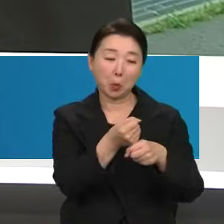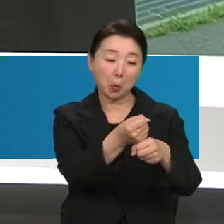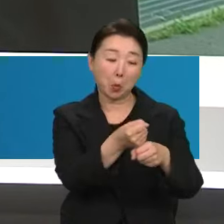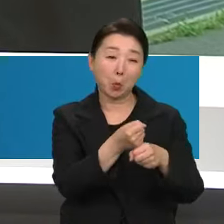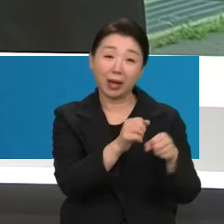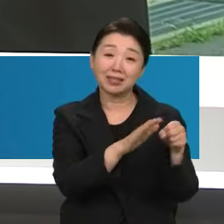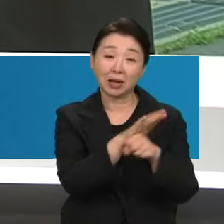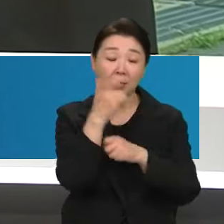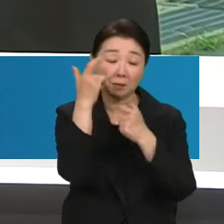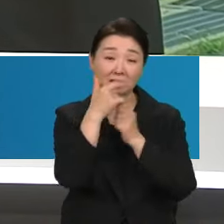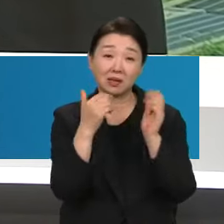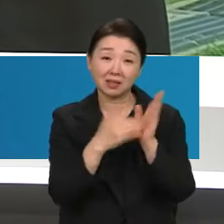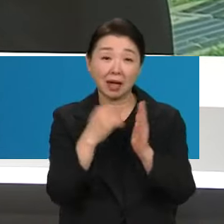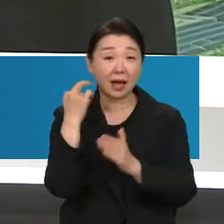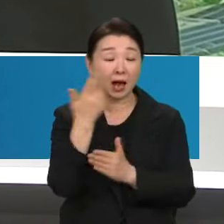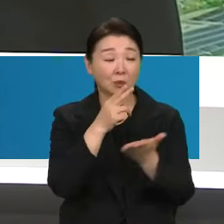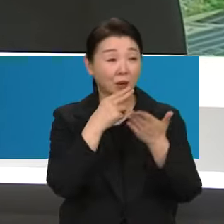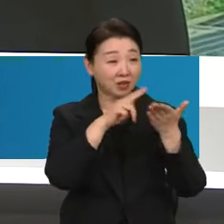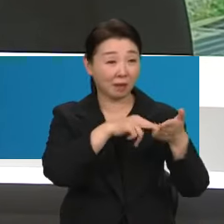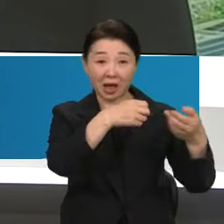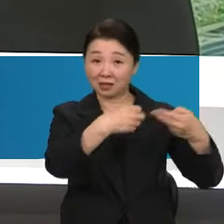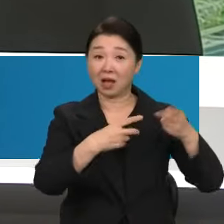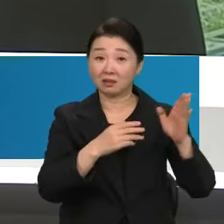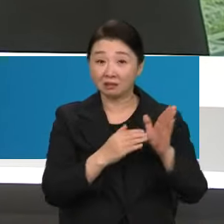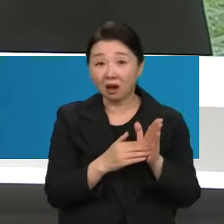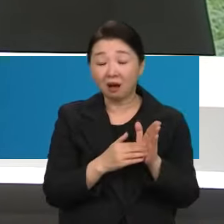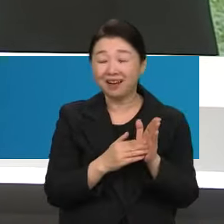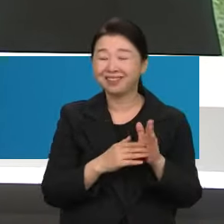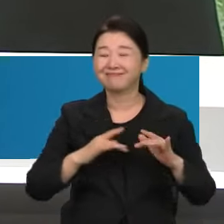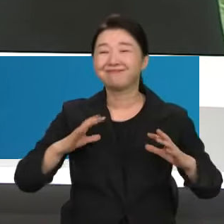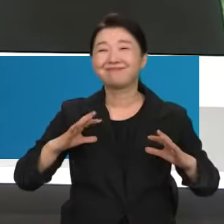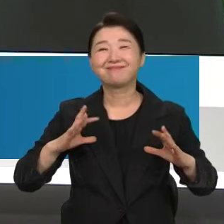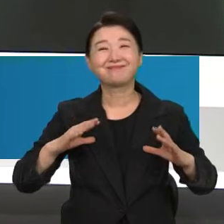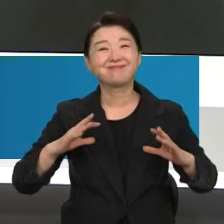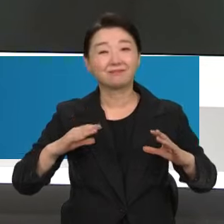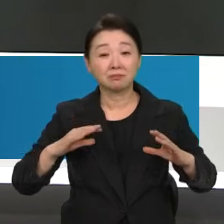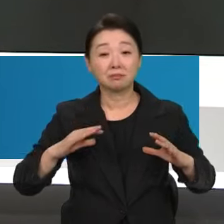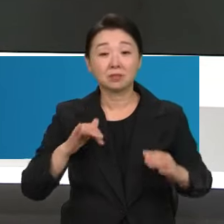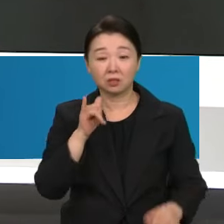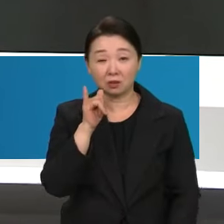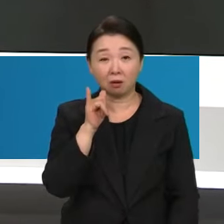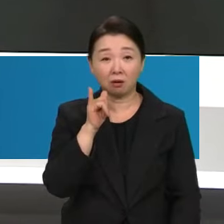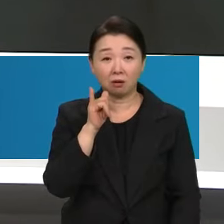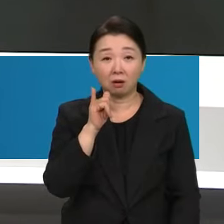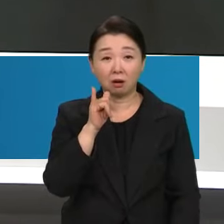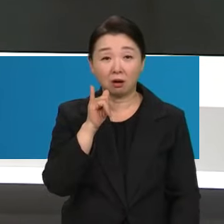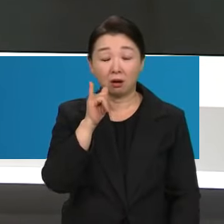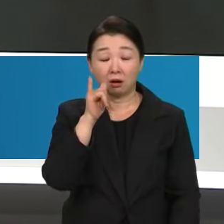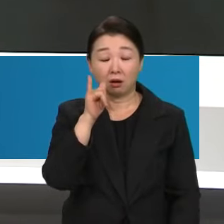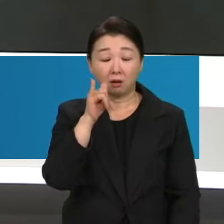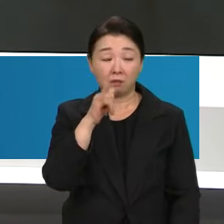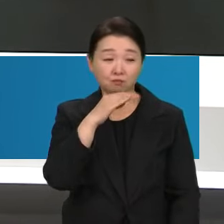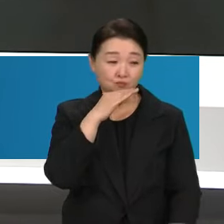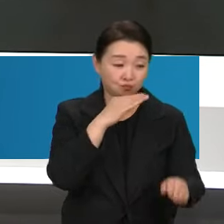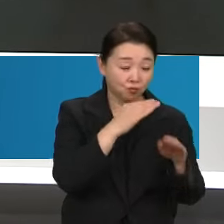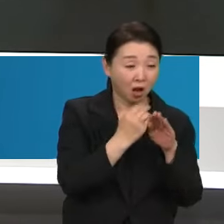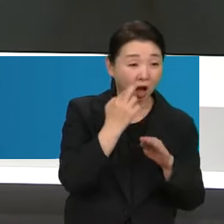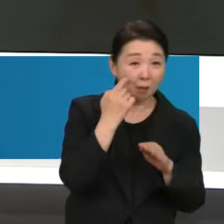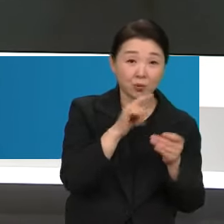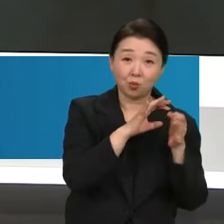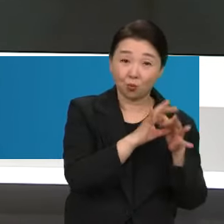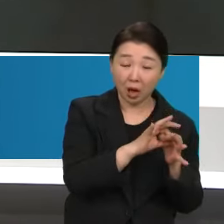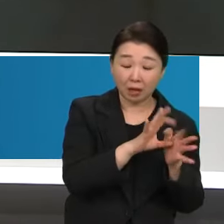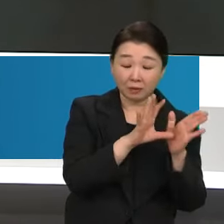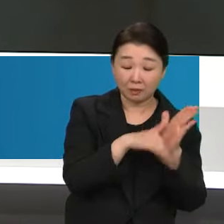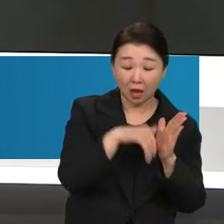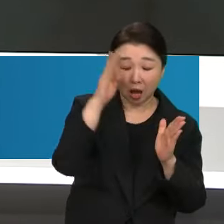빠졌다. 아름다운 편지를 받았다. 여러 차례 자랑하듯 말해왔는데 다시 북미가 대화에 나설 경우 우리만 소외될 수